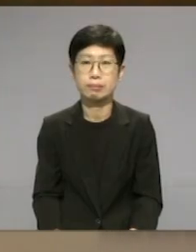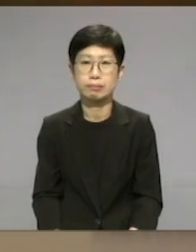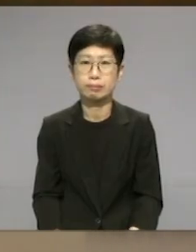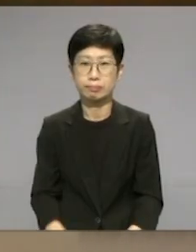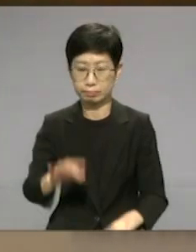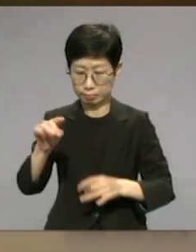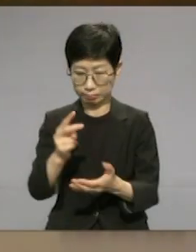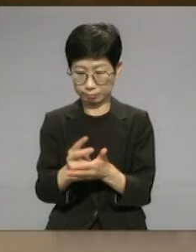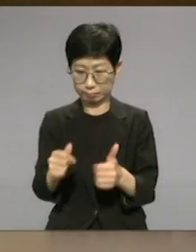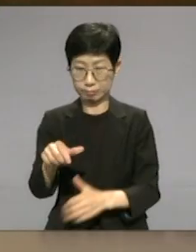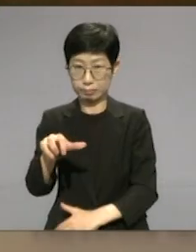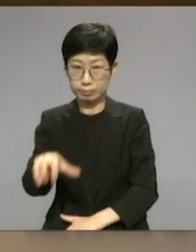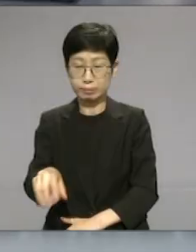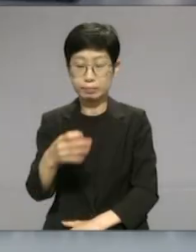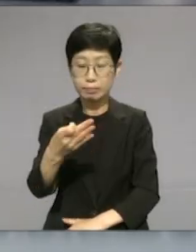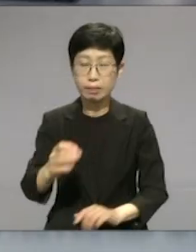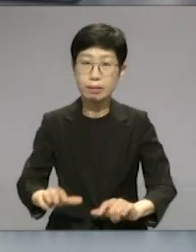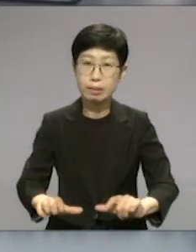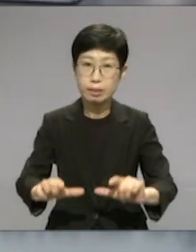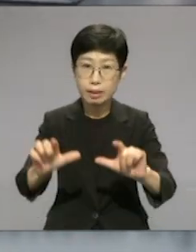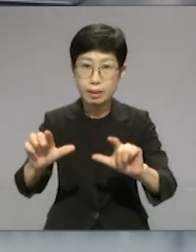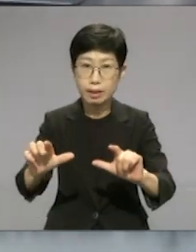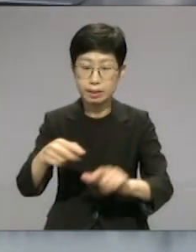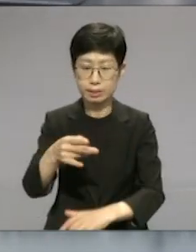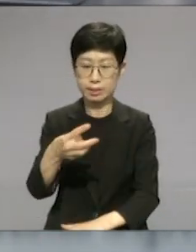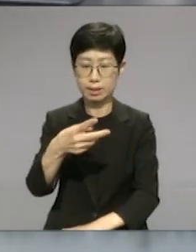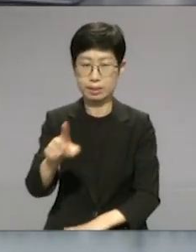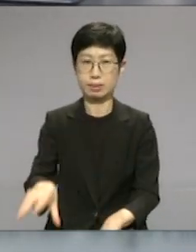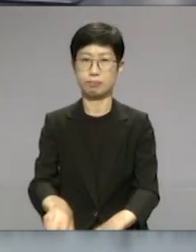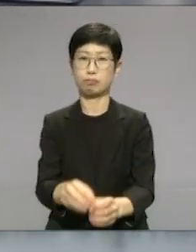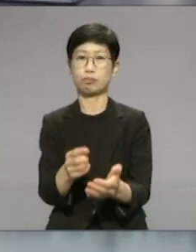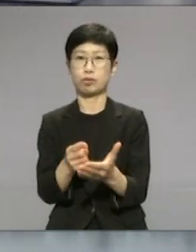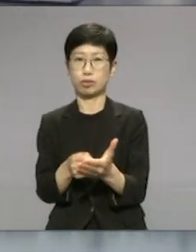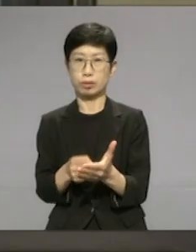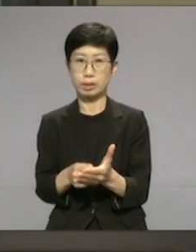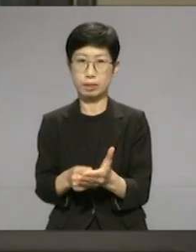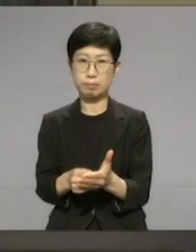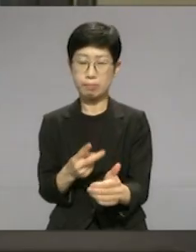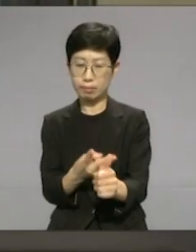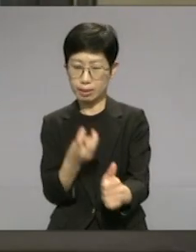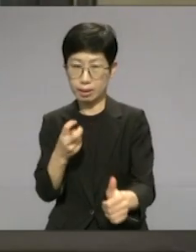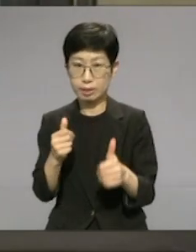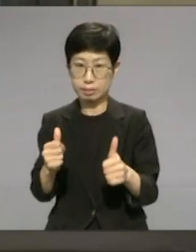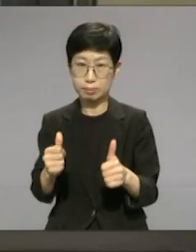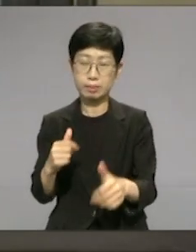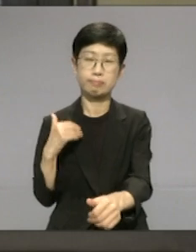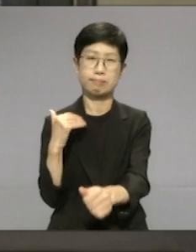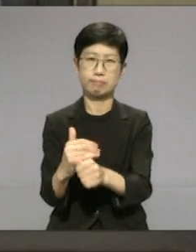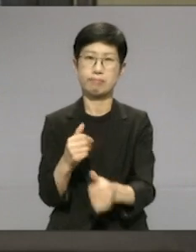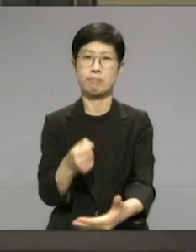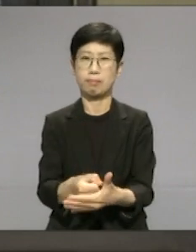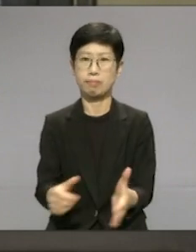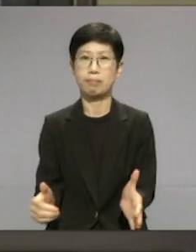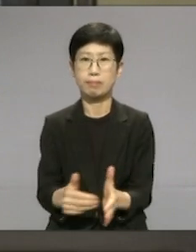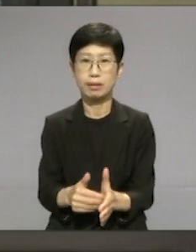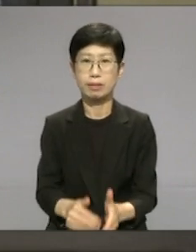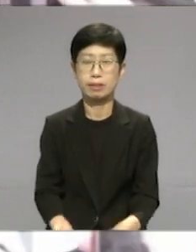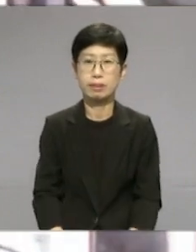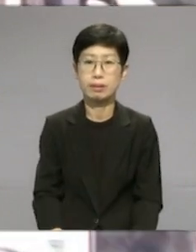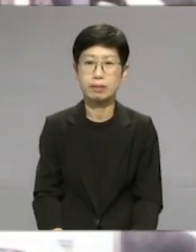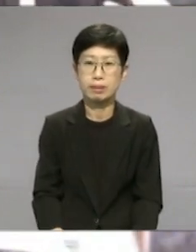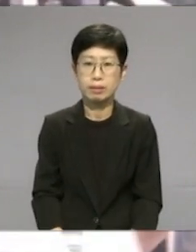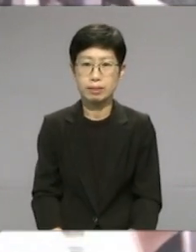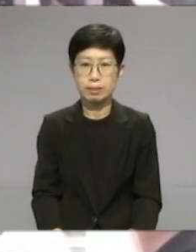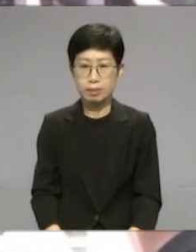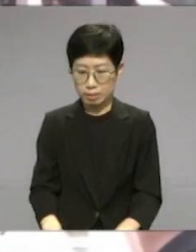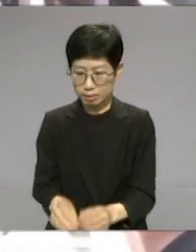태국 헌재는 현지 시간 14일 세타 타위신 총리에 대한 탄핵 심판에서 해임을 결정했습니다.